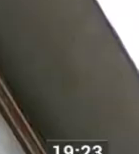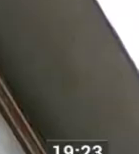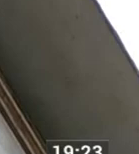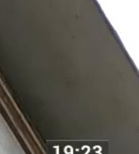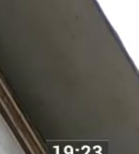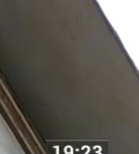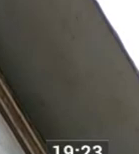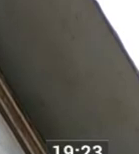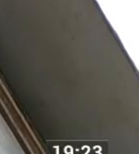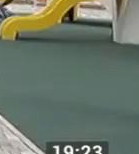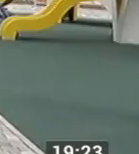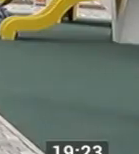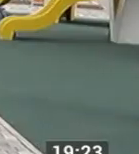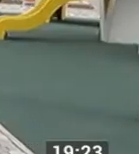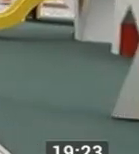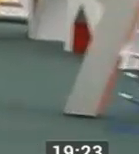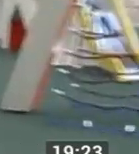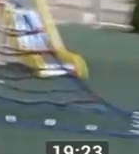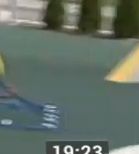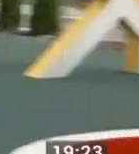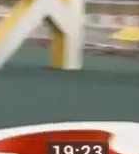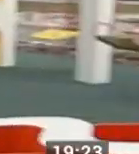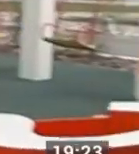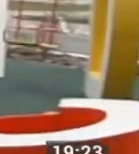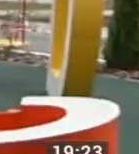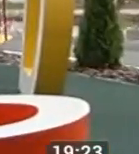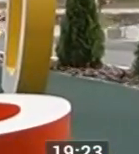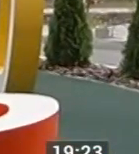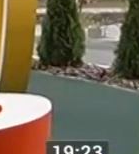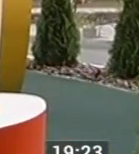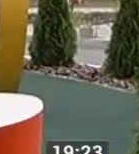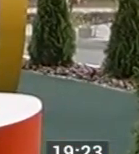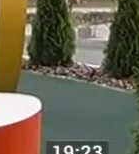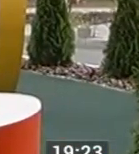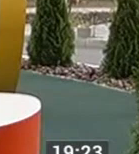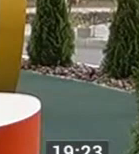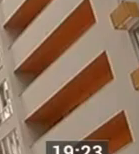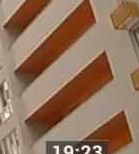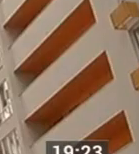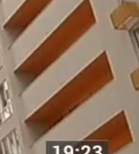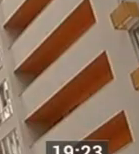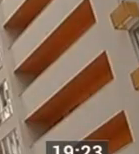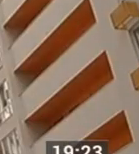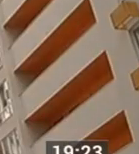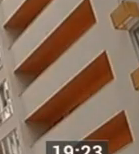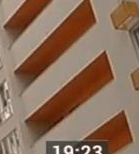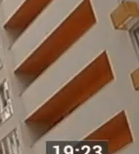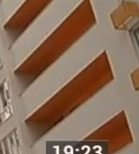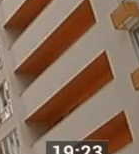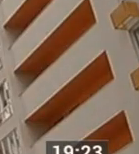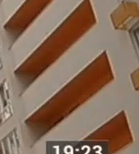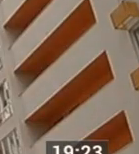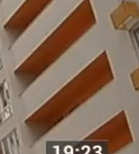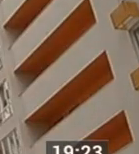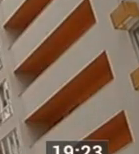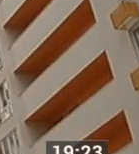дома технічно застаріли. Компанія «Інтергалбуд» вирішила дати друге дихання району і розпочала будівництво